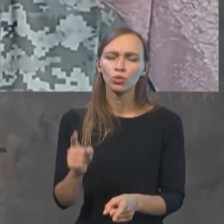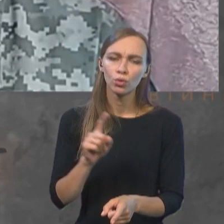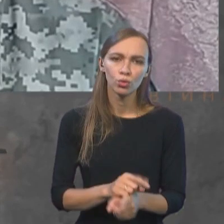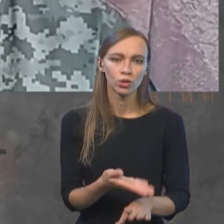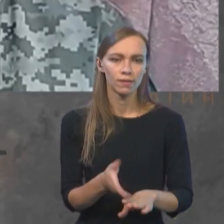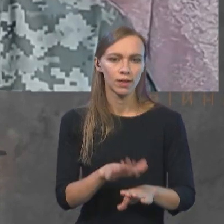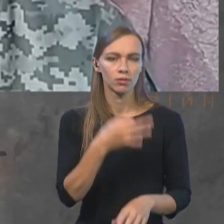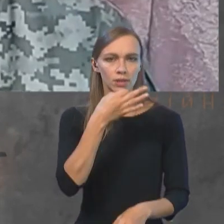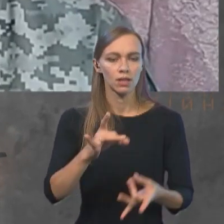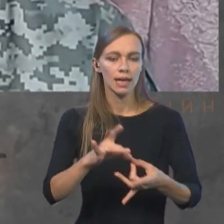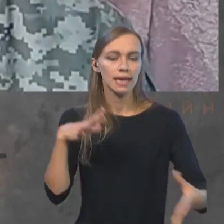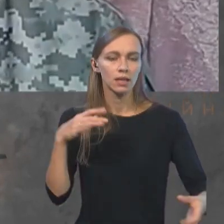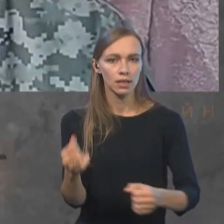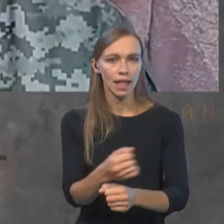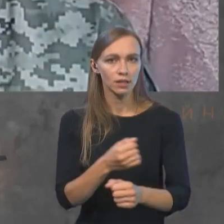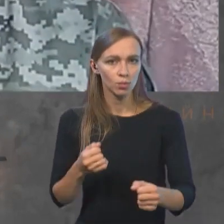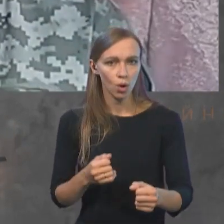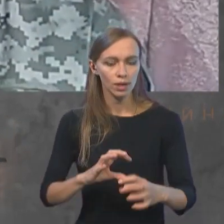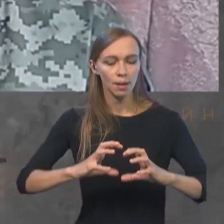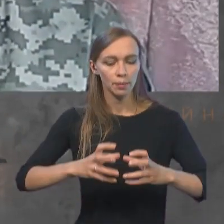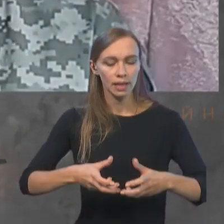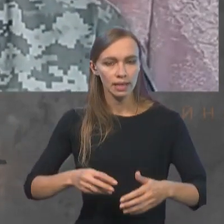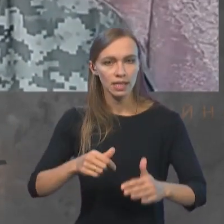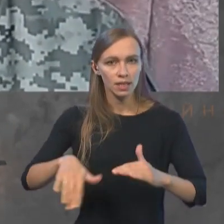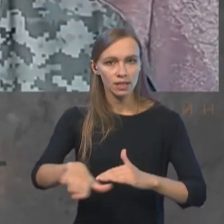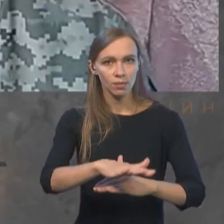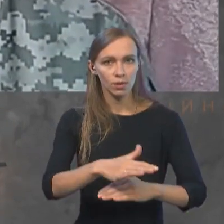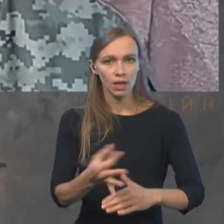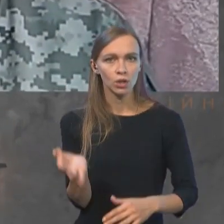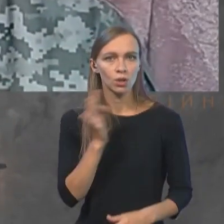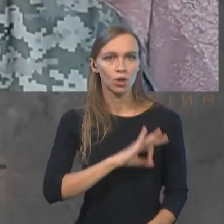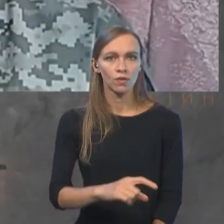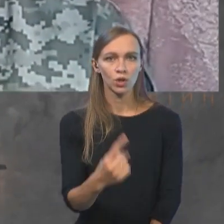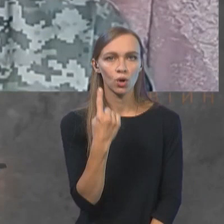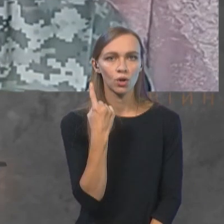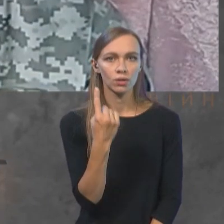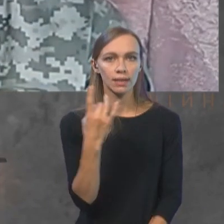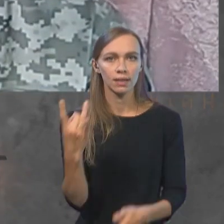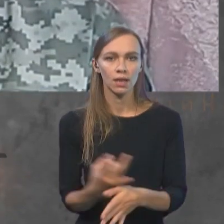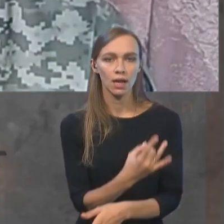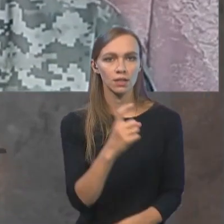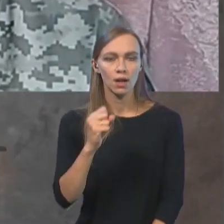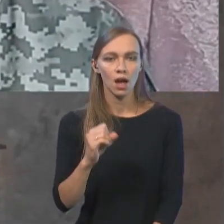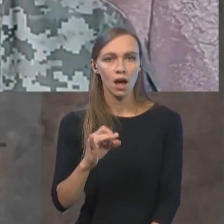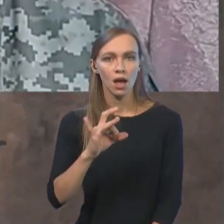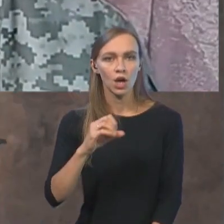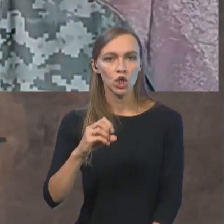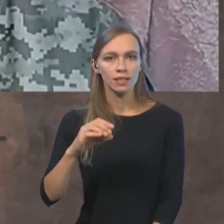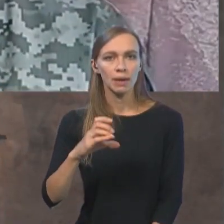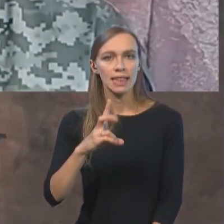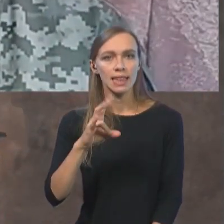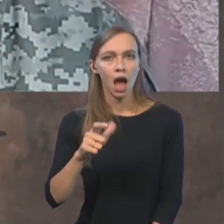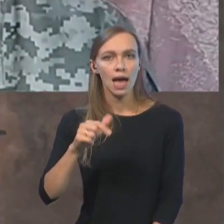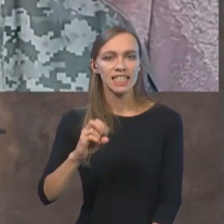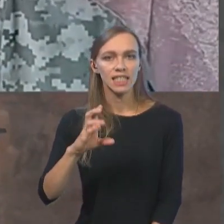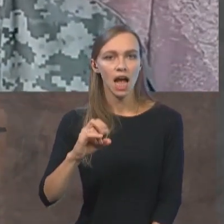що ядерна зброя на планеті Земля застосовувалася всього один раз. Хіросіма і Нагасакі, 1945 рік. І